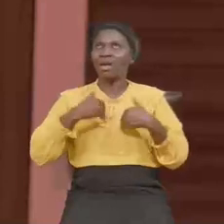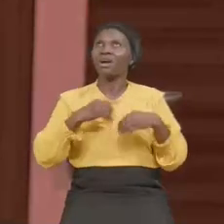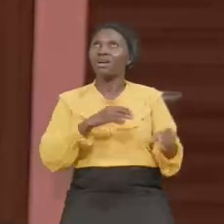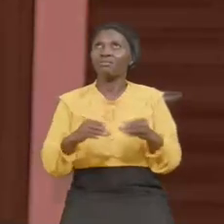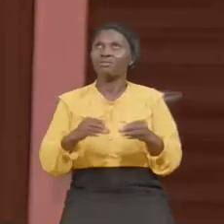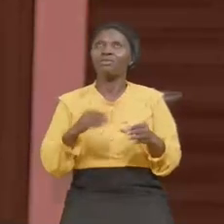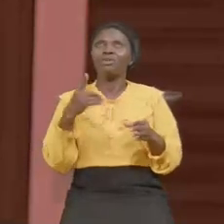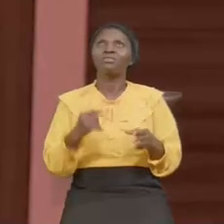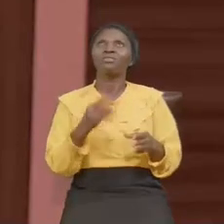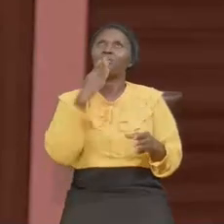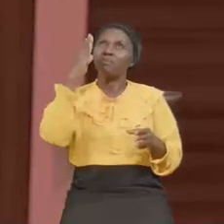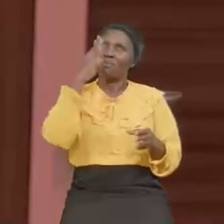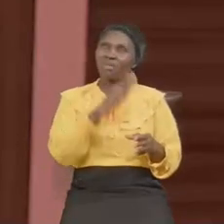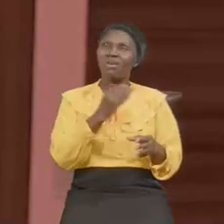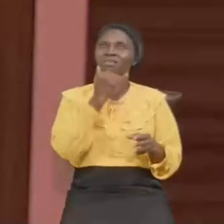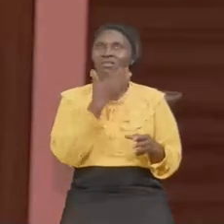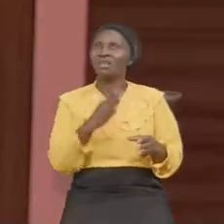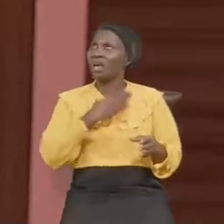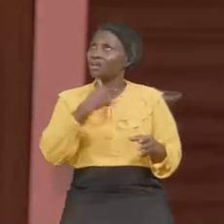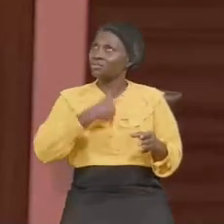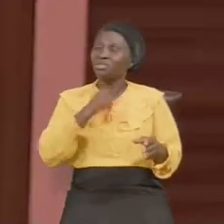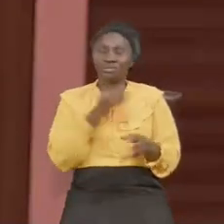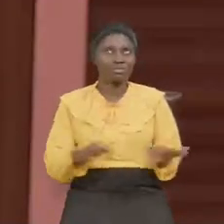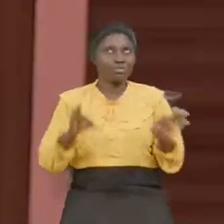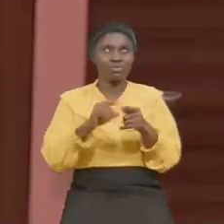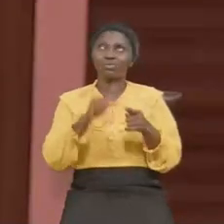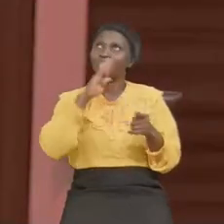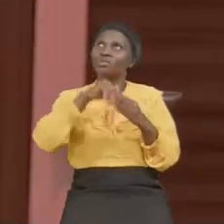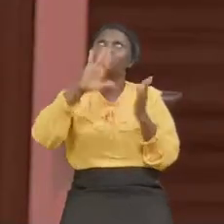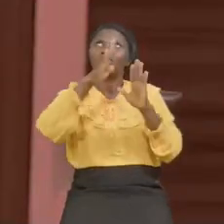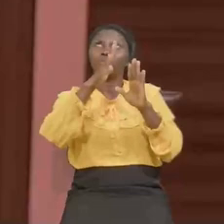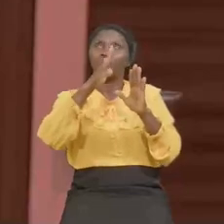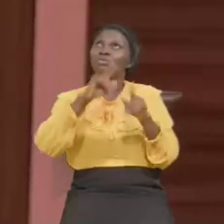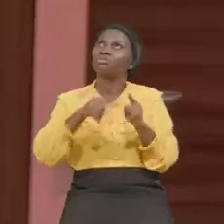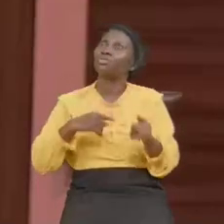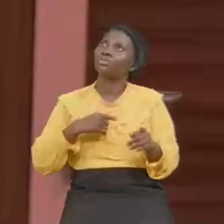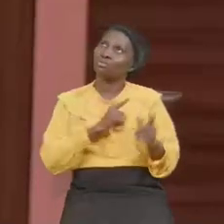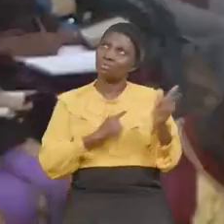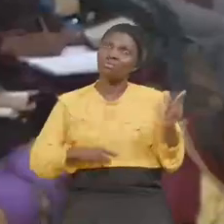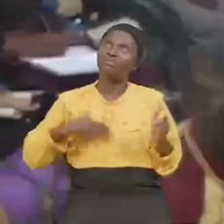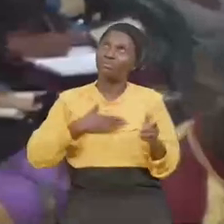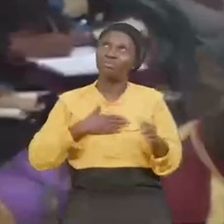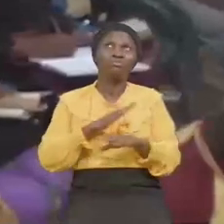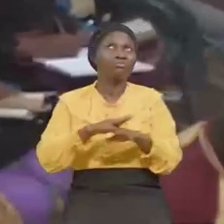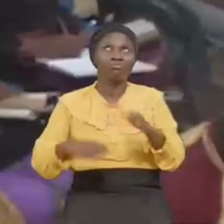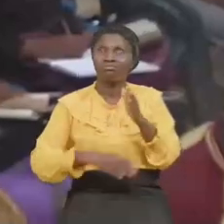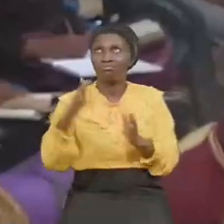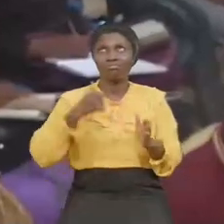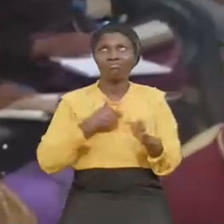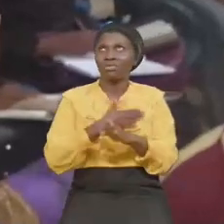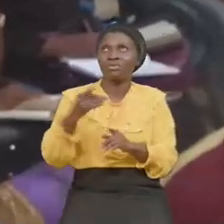j'ai fait l'inimaginable. Je ne suis plus digne d'être en ta présence, Seigneur. Ne me rejette pas loin de ta face. Ne me retire pas